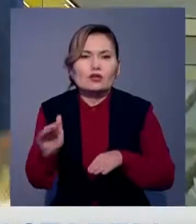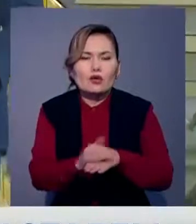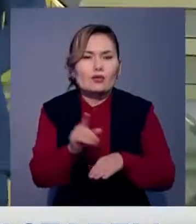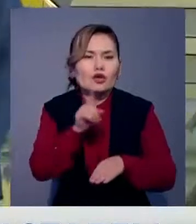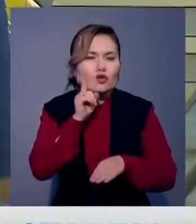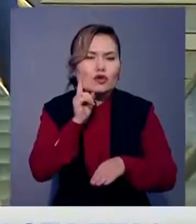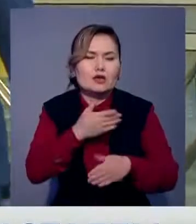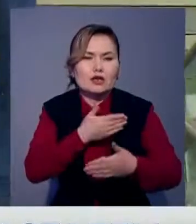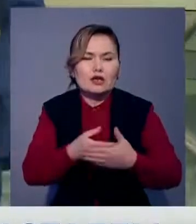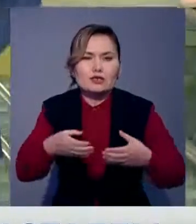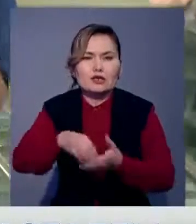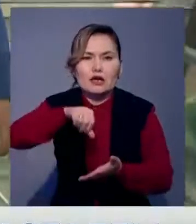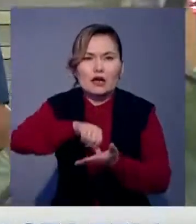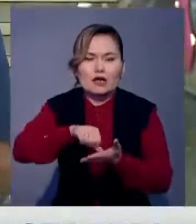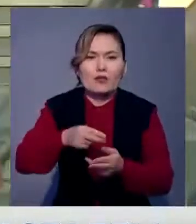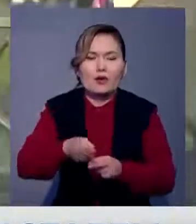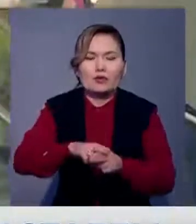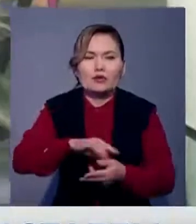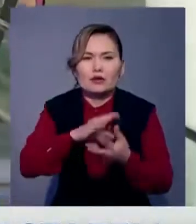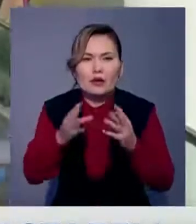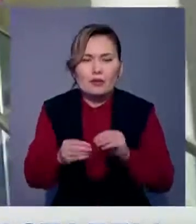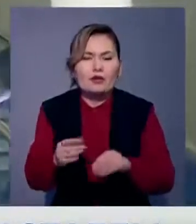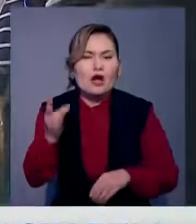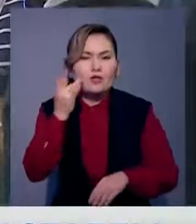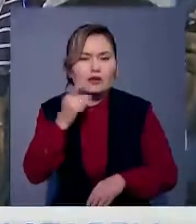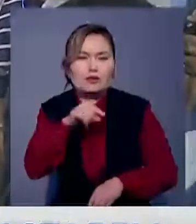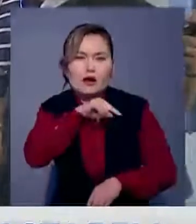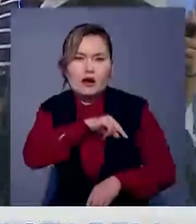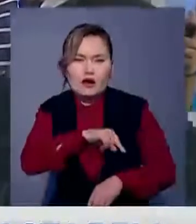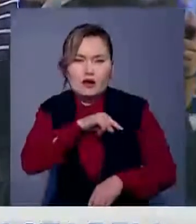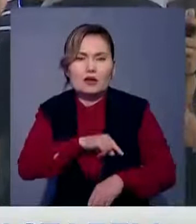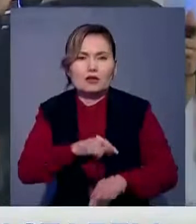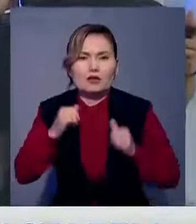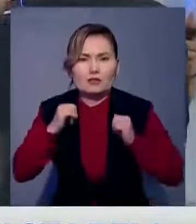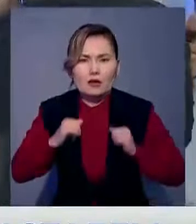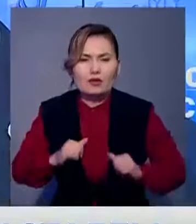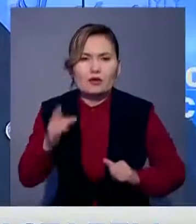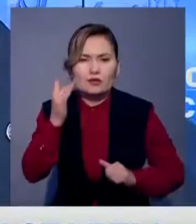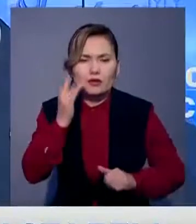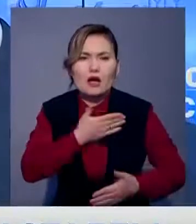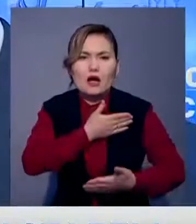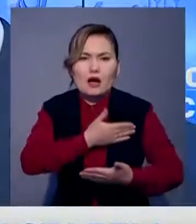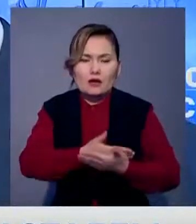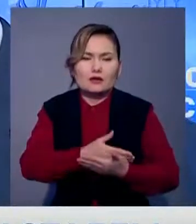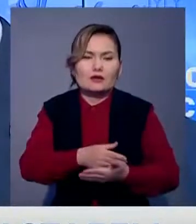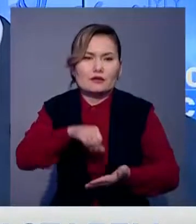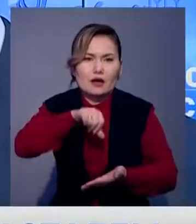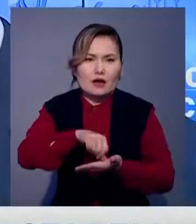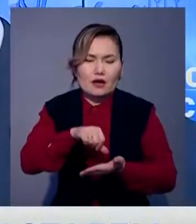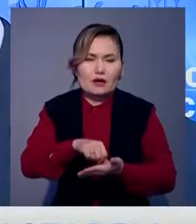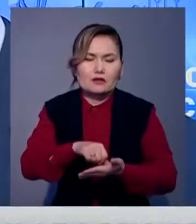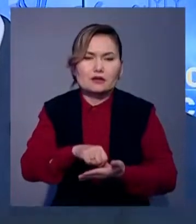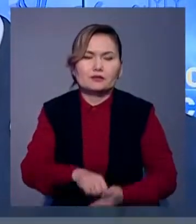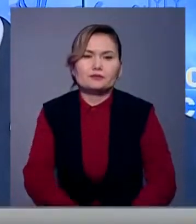Бірақ біздің қоғам ерікті дегенге салмақтылықпен қарай қоймайды. Мойындау керек. Бізде енді ғана дамып келе жатыр еріктілік.